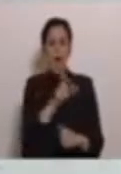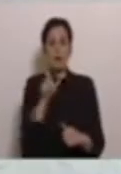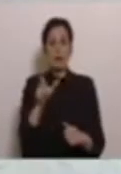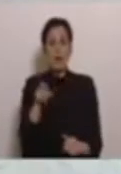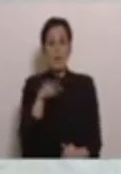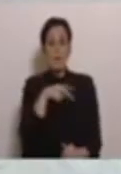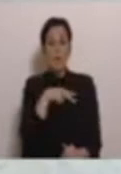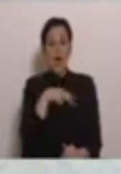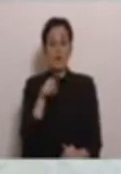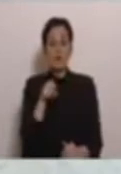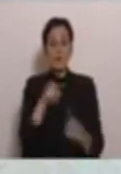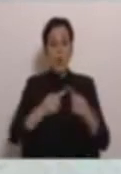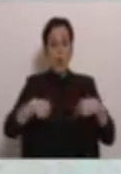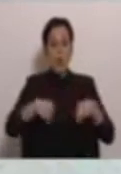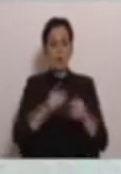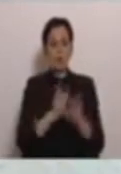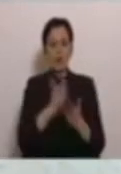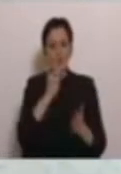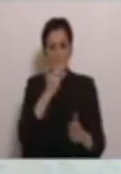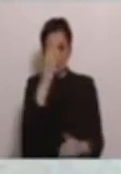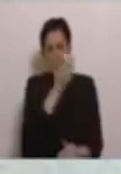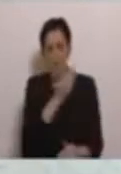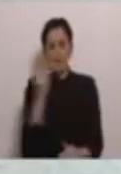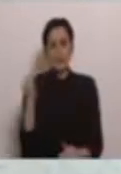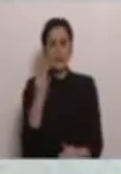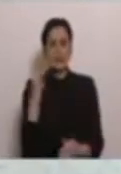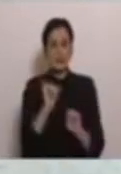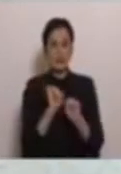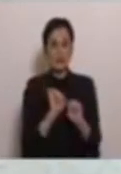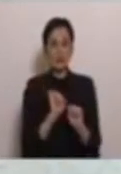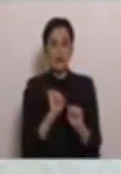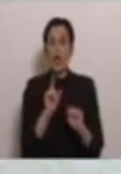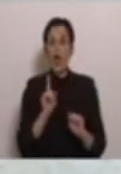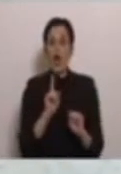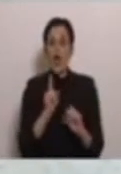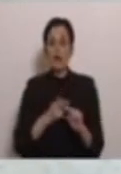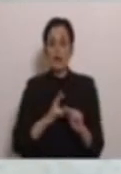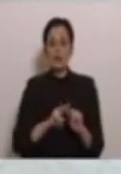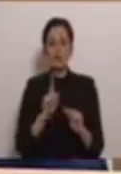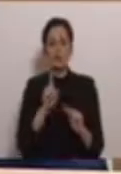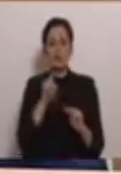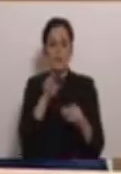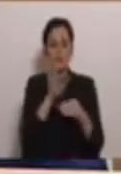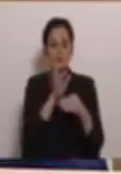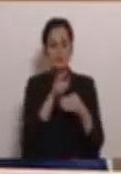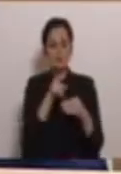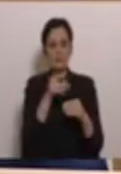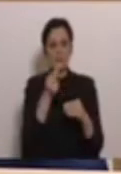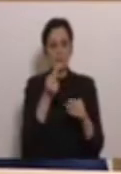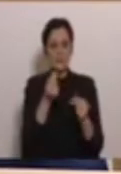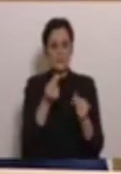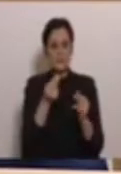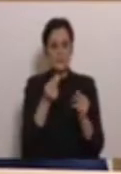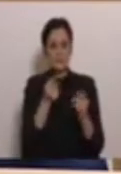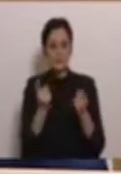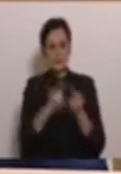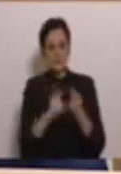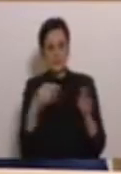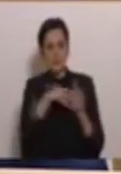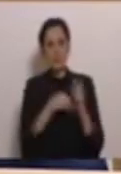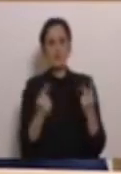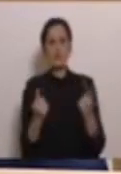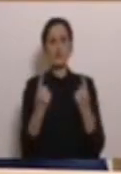პარლამენტი არის ორგანო, რომელმაც ხალხის ინტერესი უნდა დაიცვას. და არა ის, რომ წილებში ჩაუჯდეთ იმ უზარმაზარ კომპანიებს